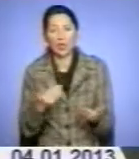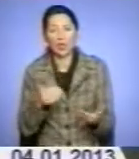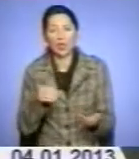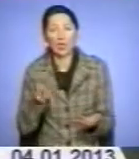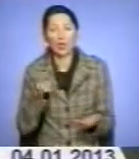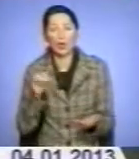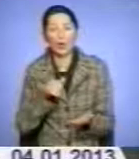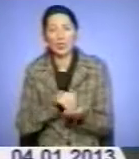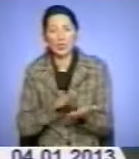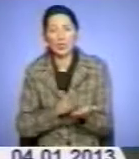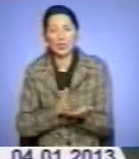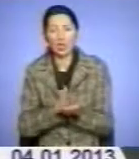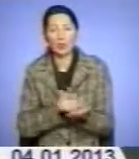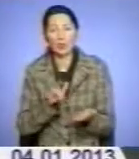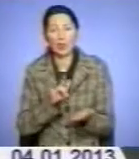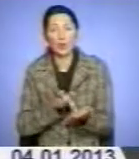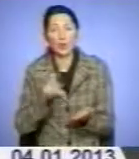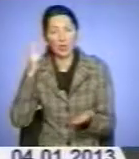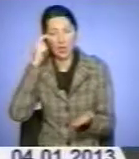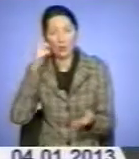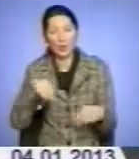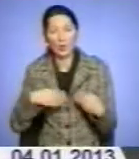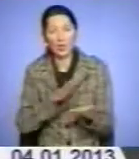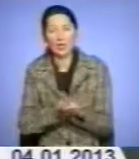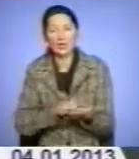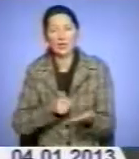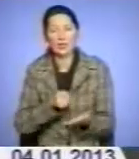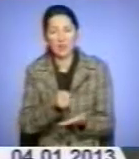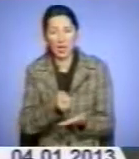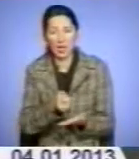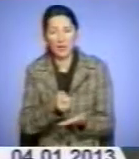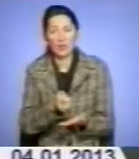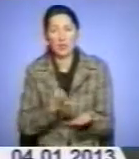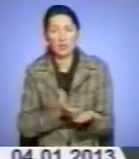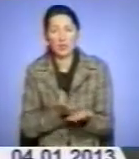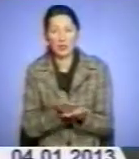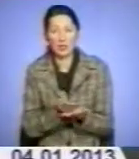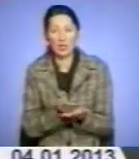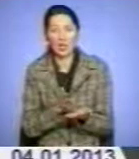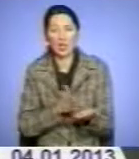реєстраційної служби міста Києва, подати відповідну заяву, сплатити